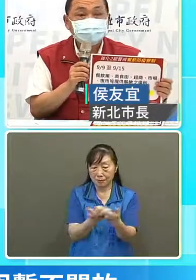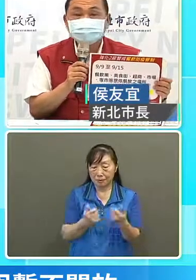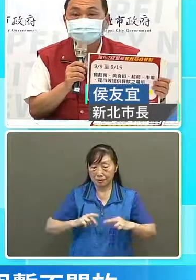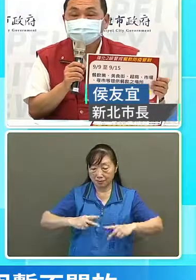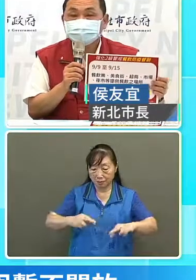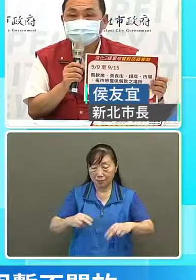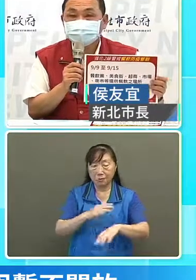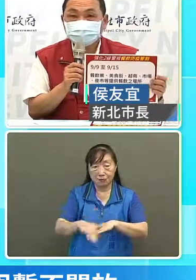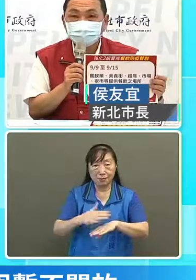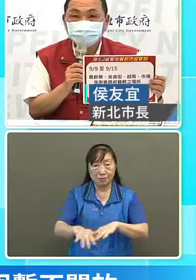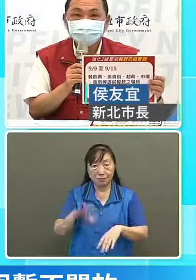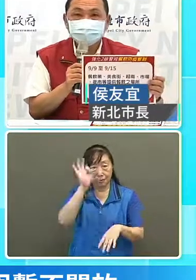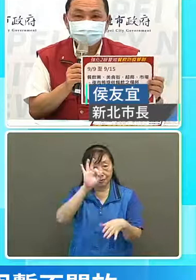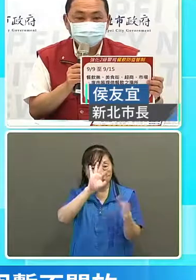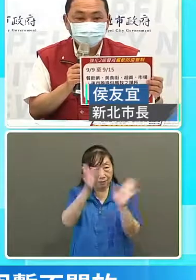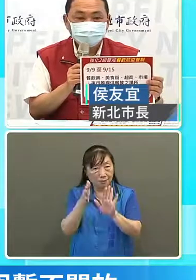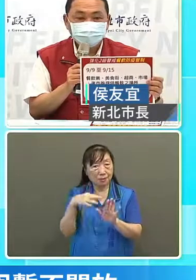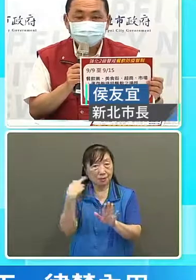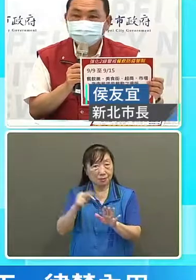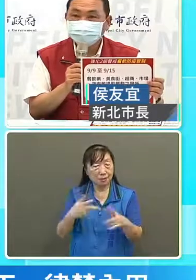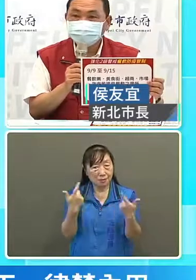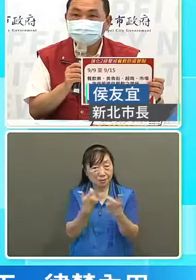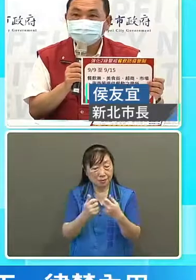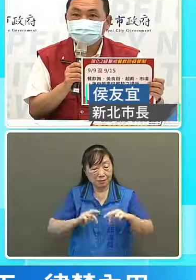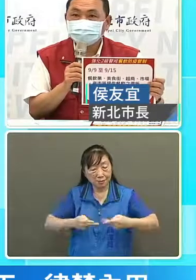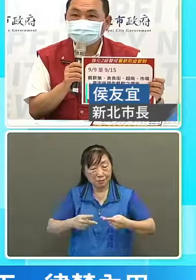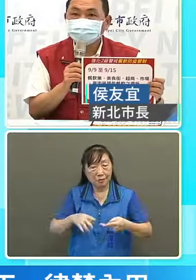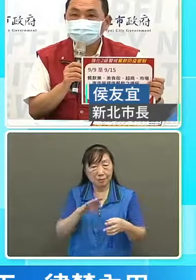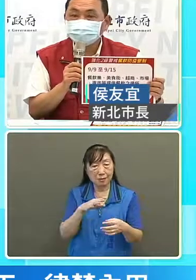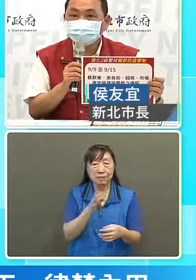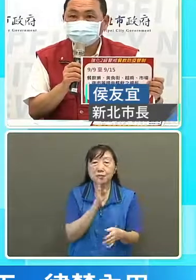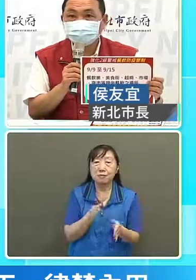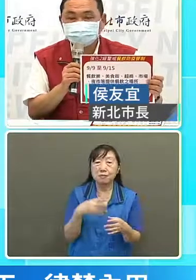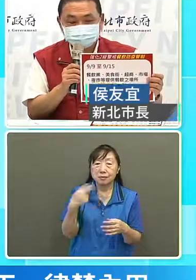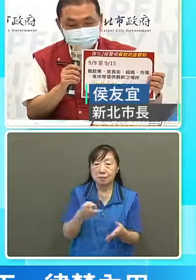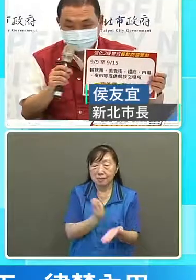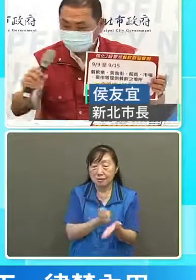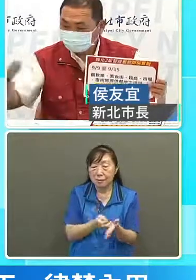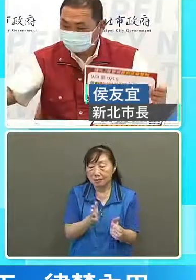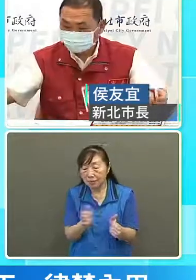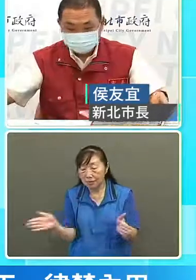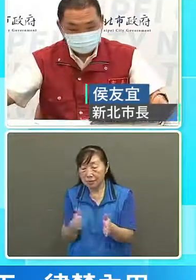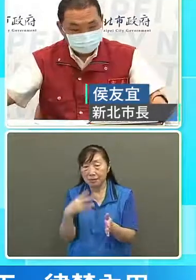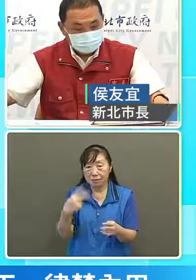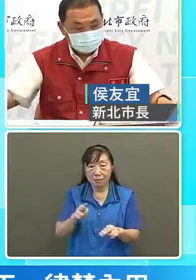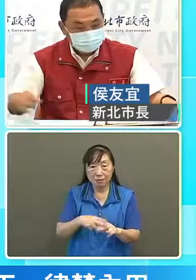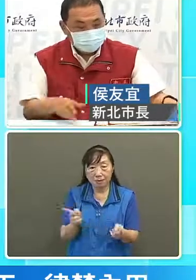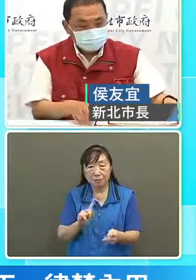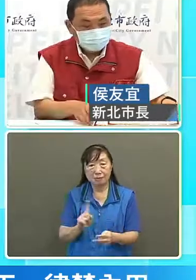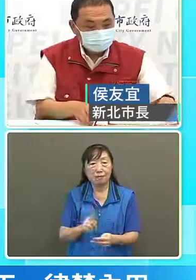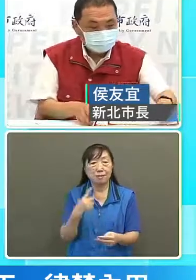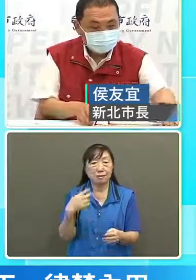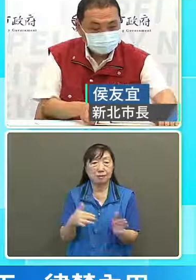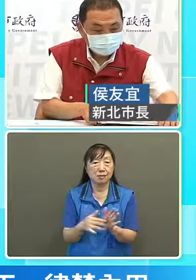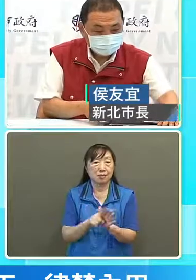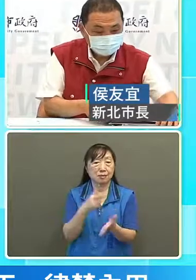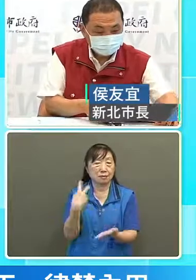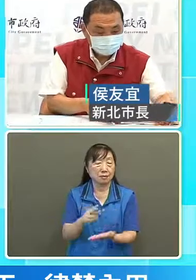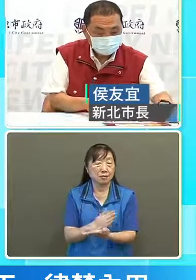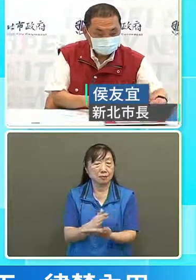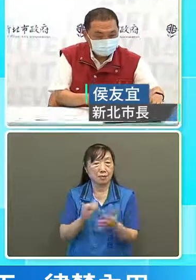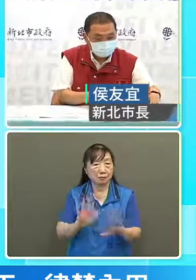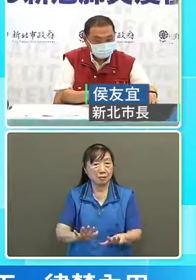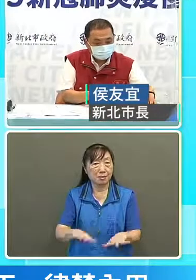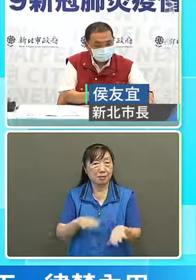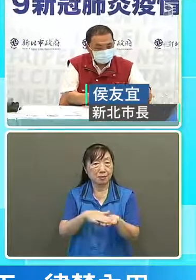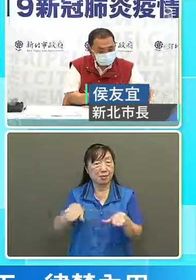情的发展，再来看要不要再继续管制或是开放。 感谢市长的说明，接下来进行平面媒体提